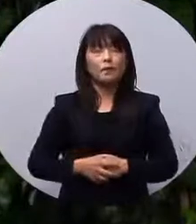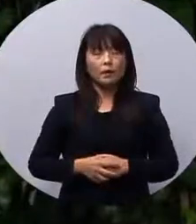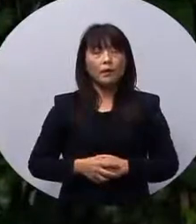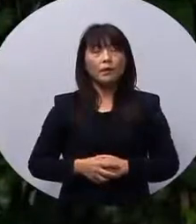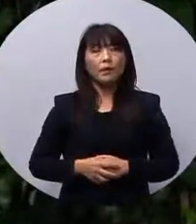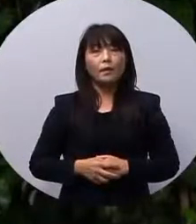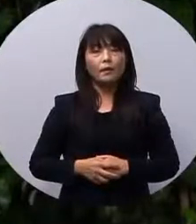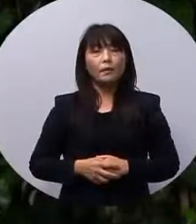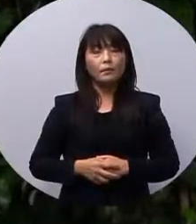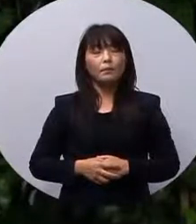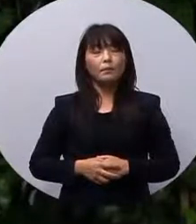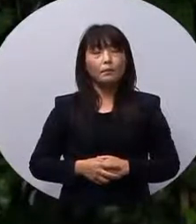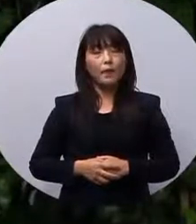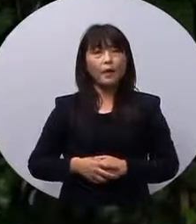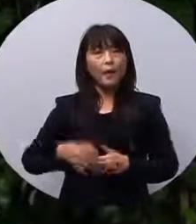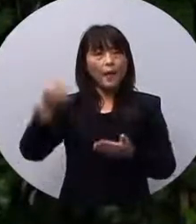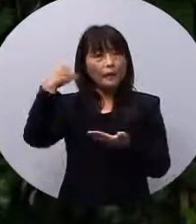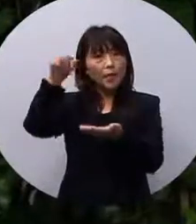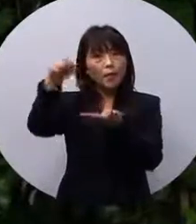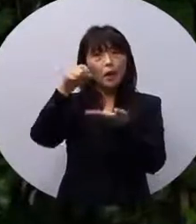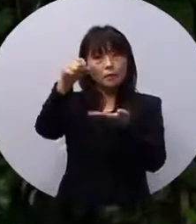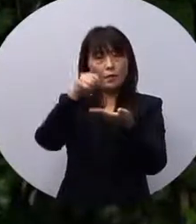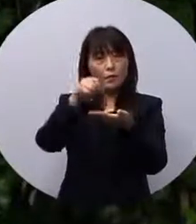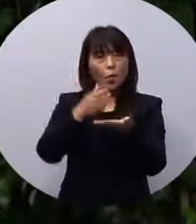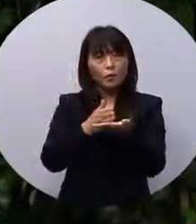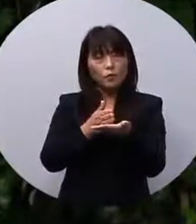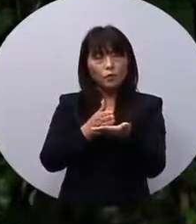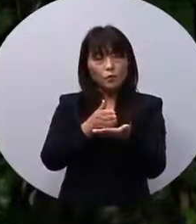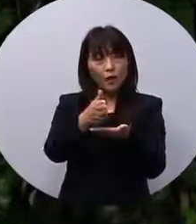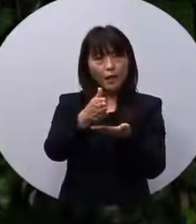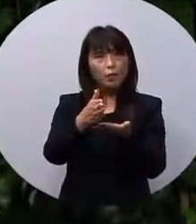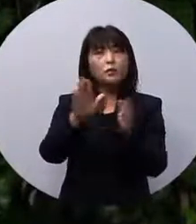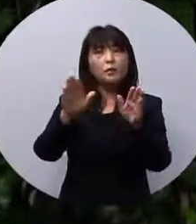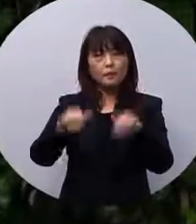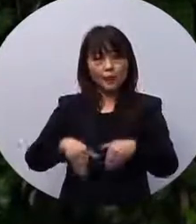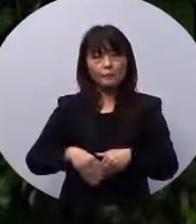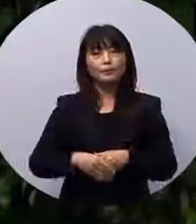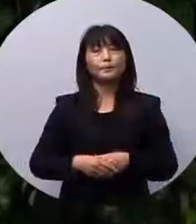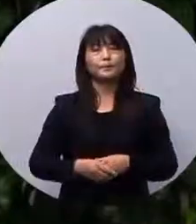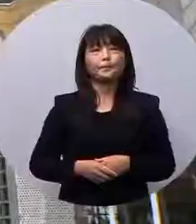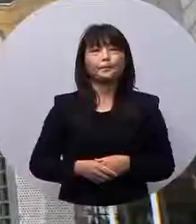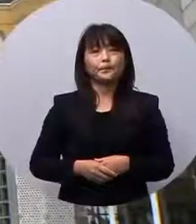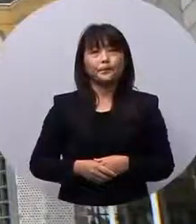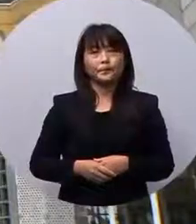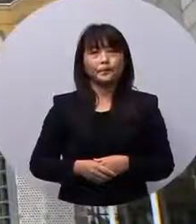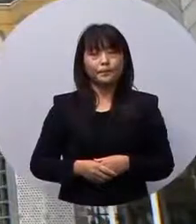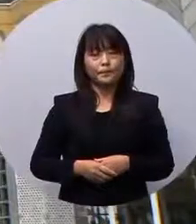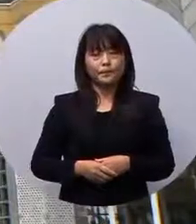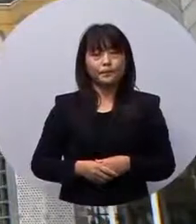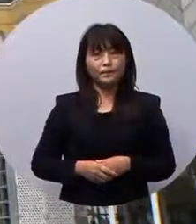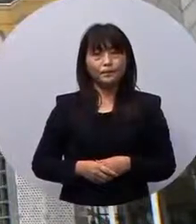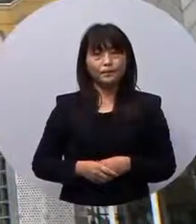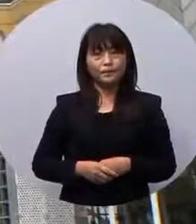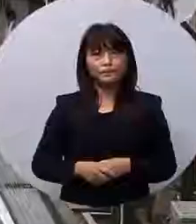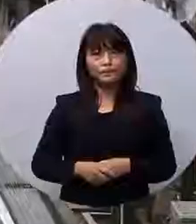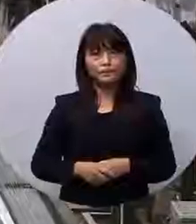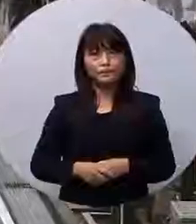またご意見をいただくための、スタートをね切ったところでございます。 いいね。